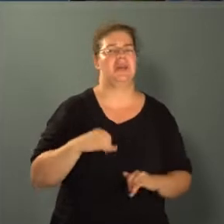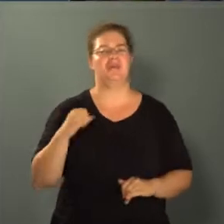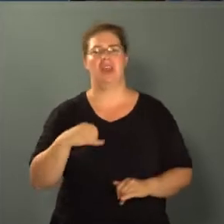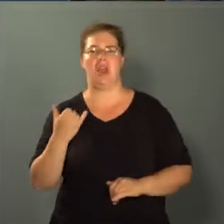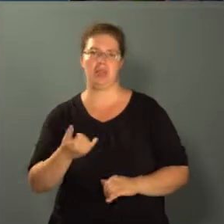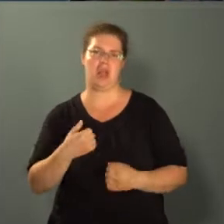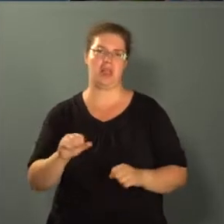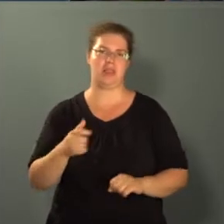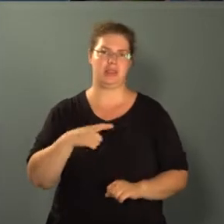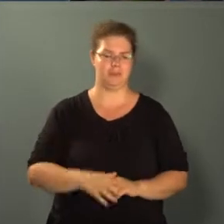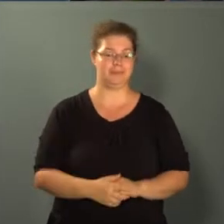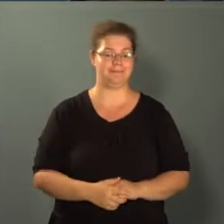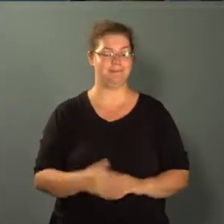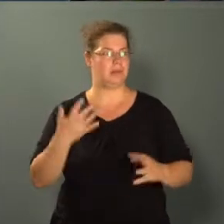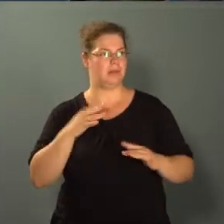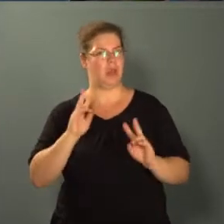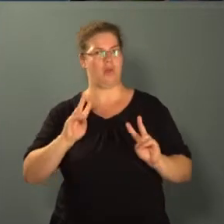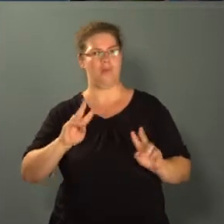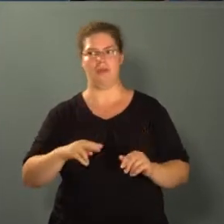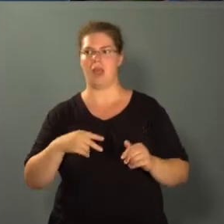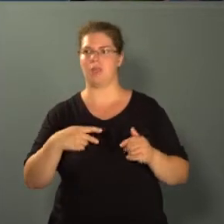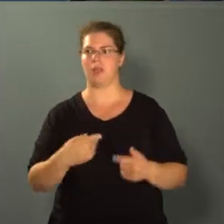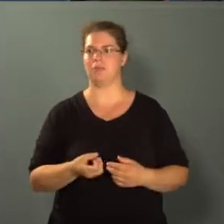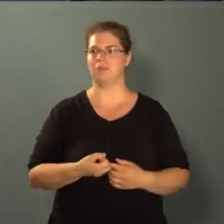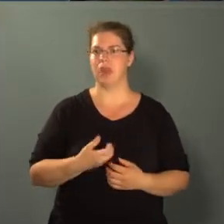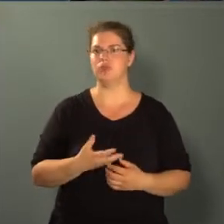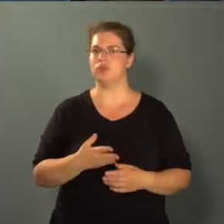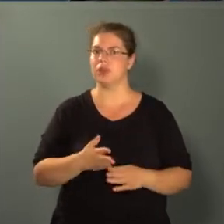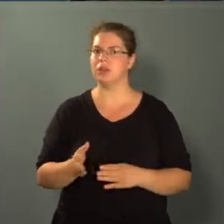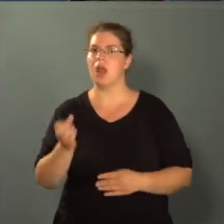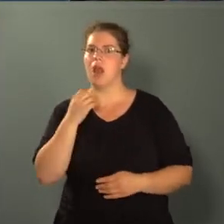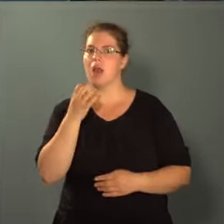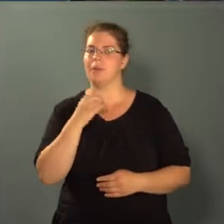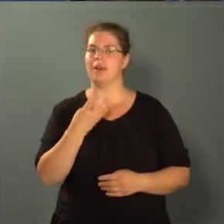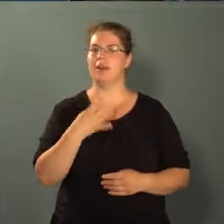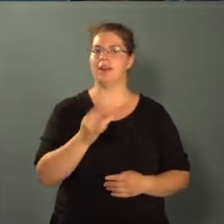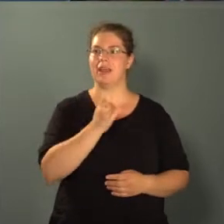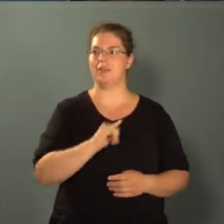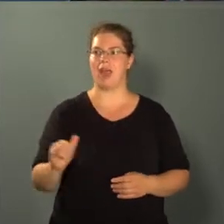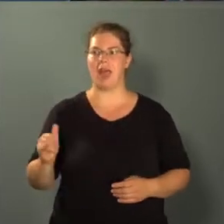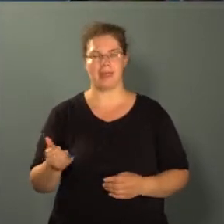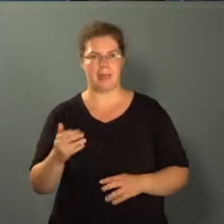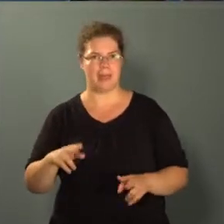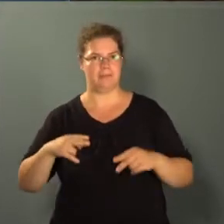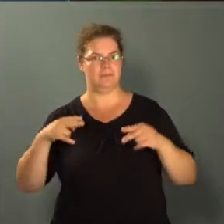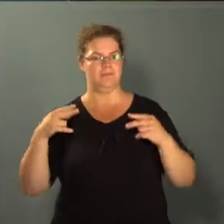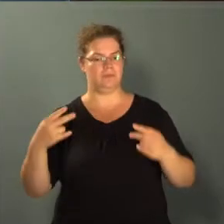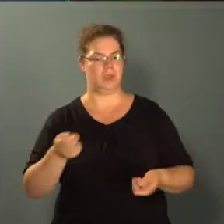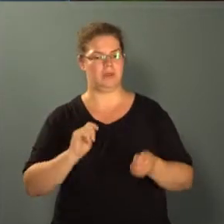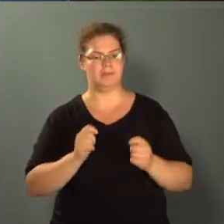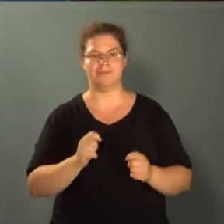lázadó volt. A beszélgetés akkor váltott át bensőséges irányba, amikor a 40 év rockzenei múlttal rendelkező dobos